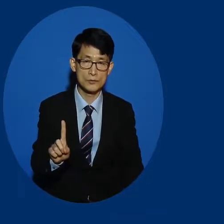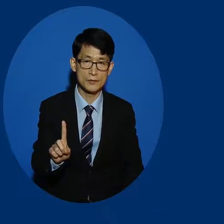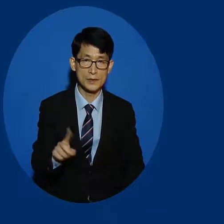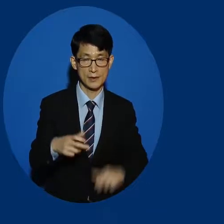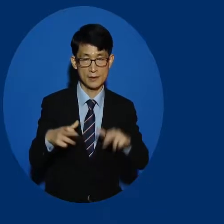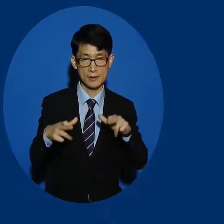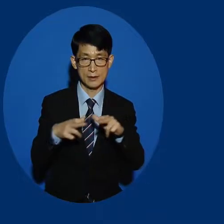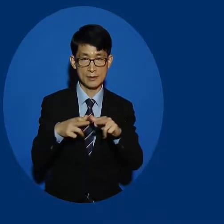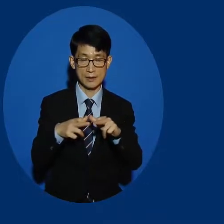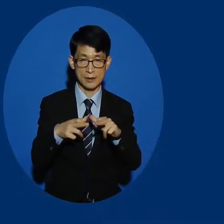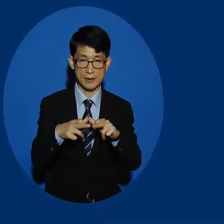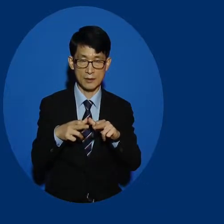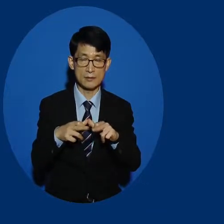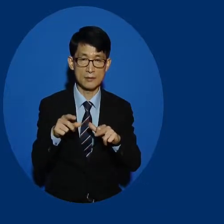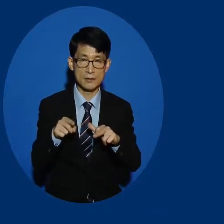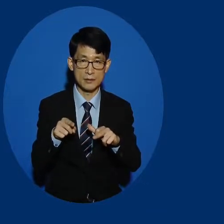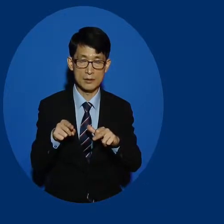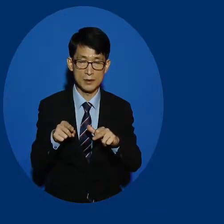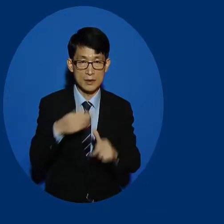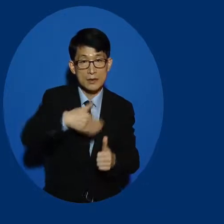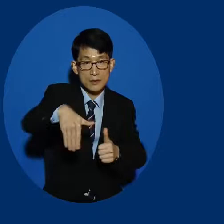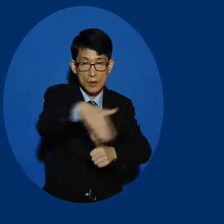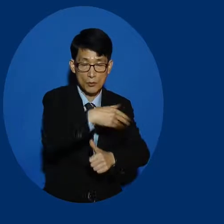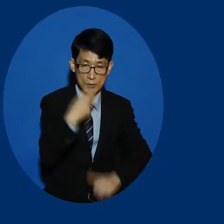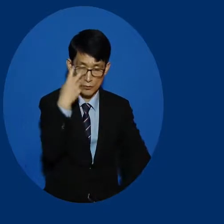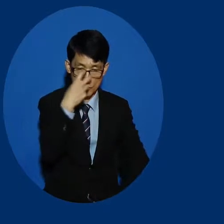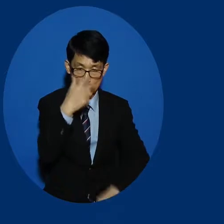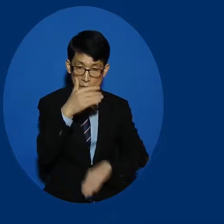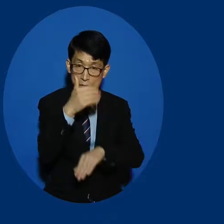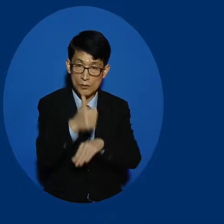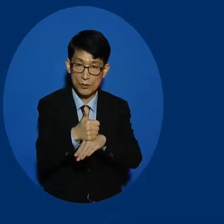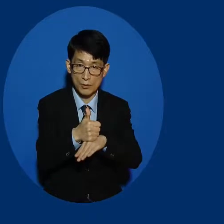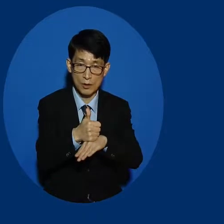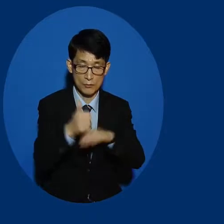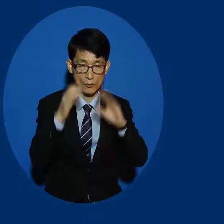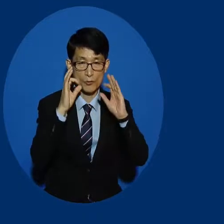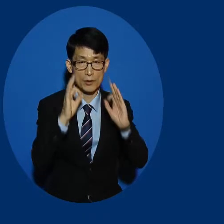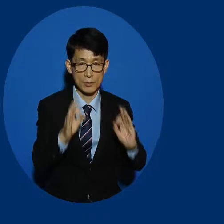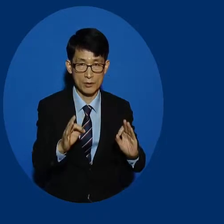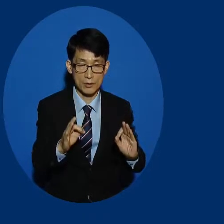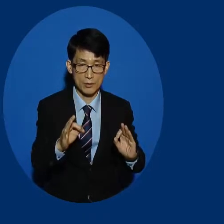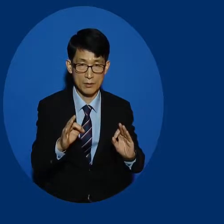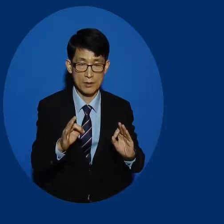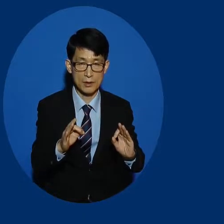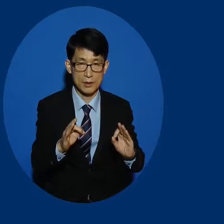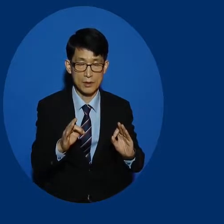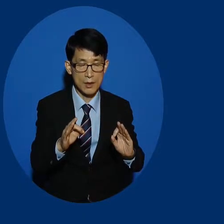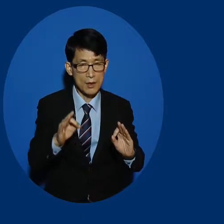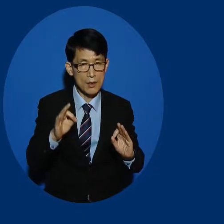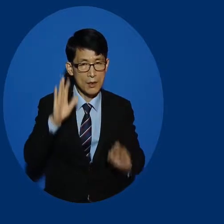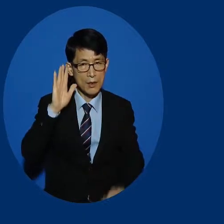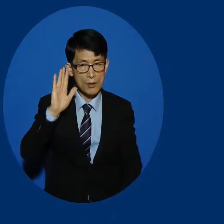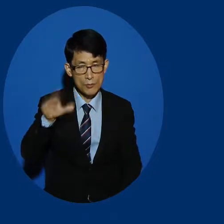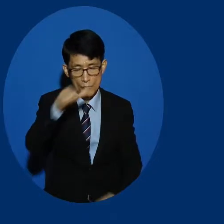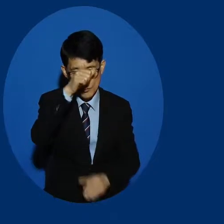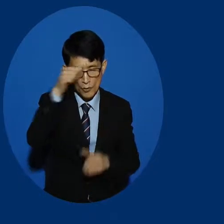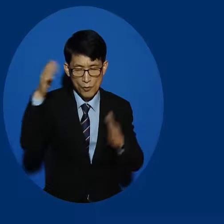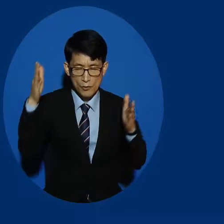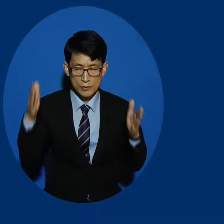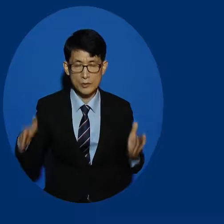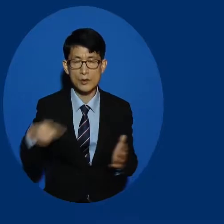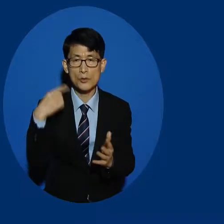장애인 실태조사의 그 결과들을 보면 앞으로 평생교육에